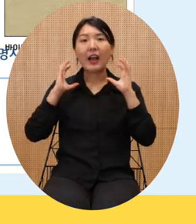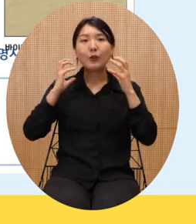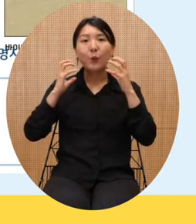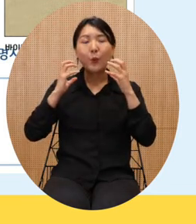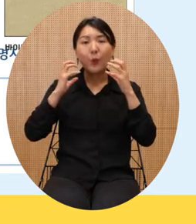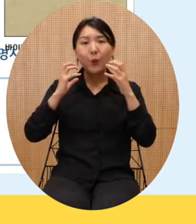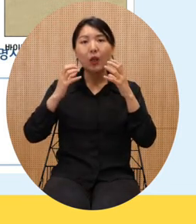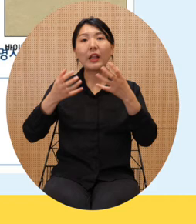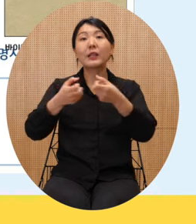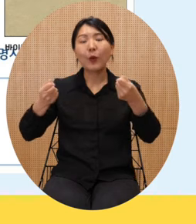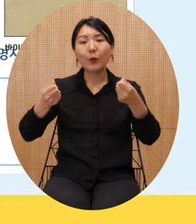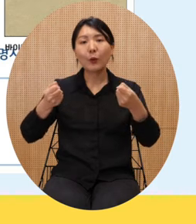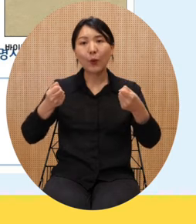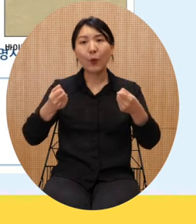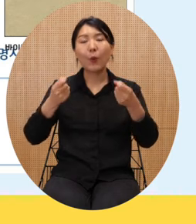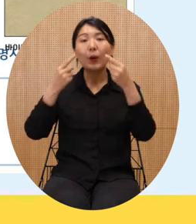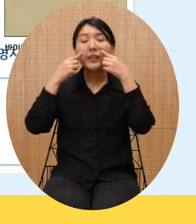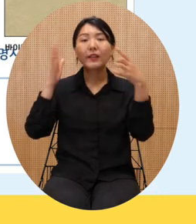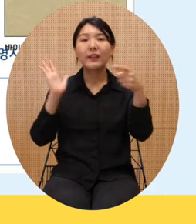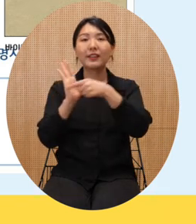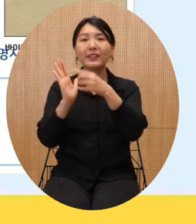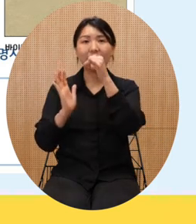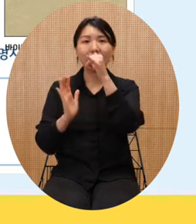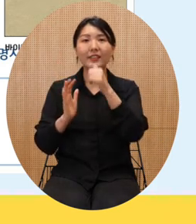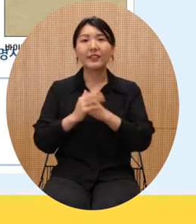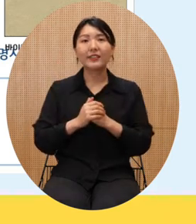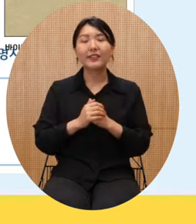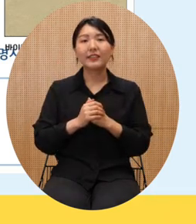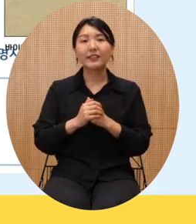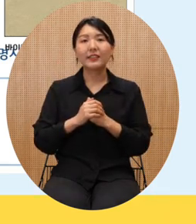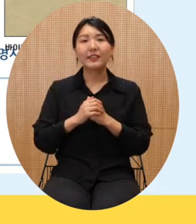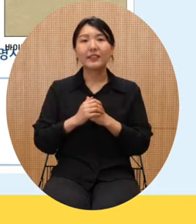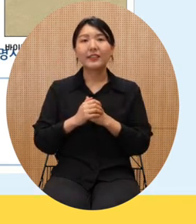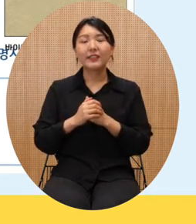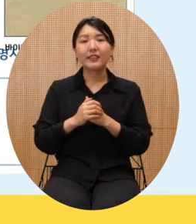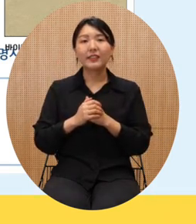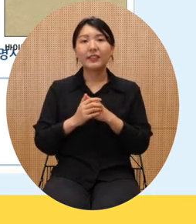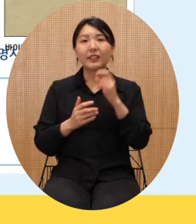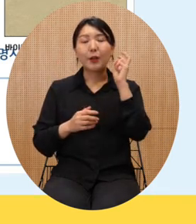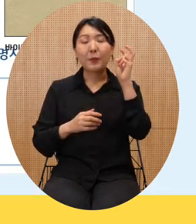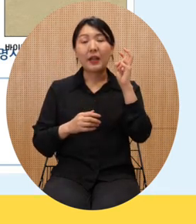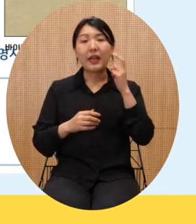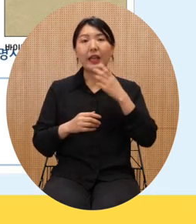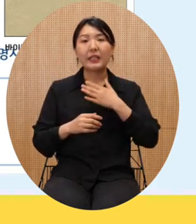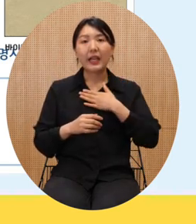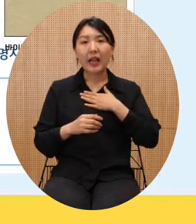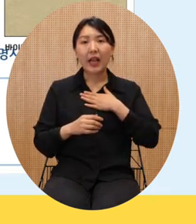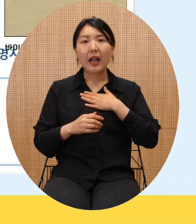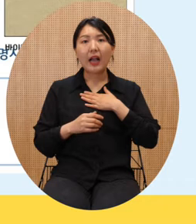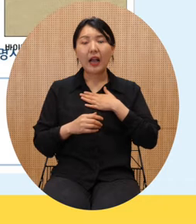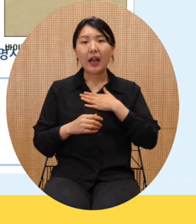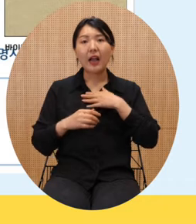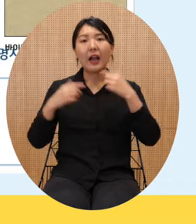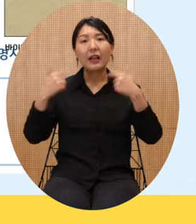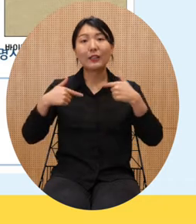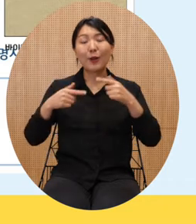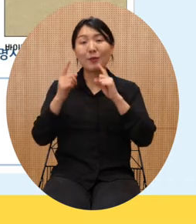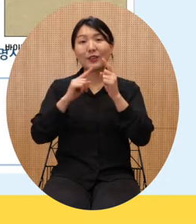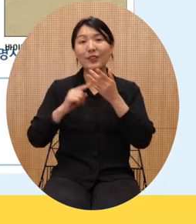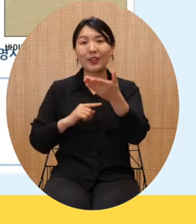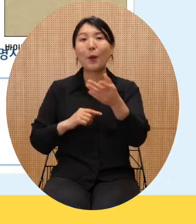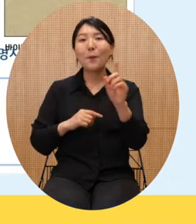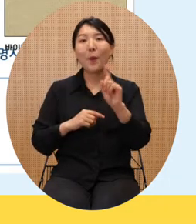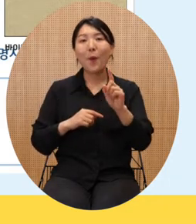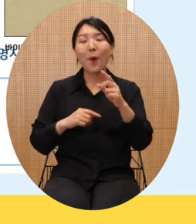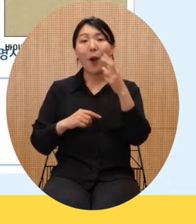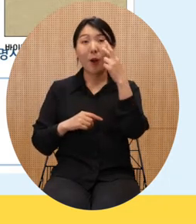별도로 아주 특별한 배려가 필요한 대상으로 하거든요. 그래서 아마 뭐 제가